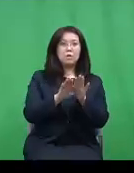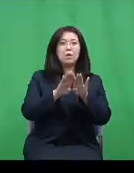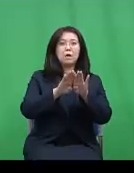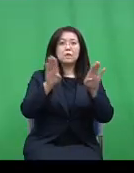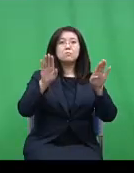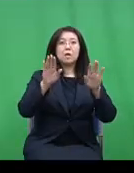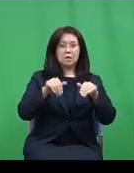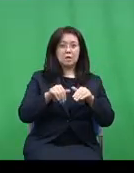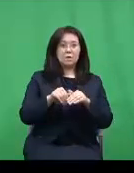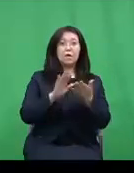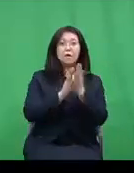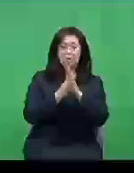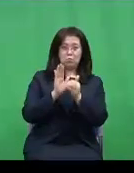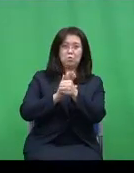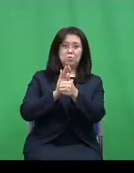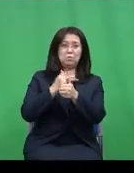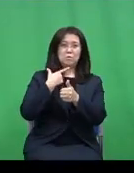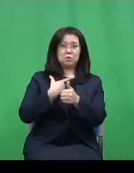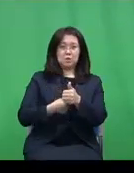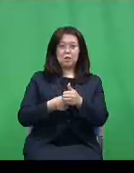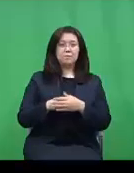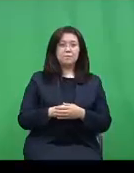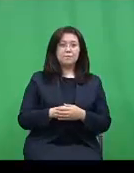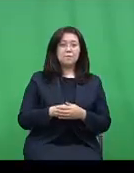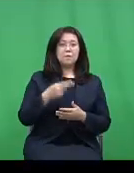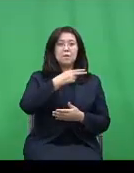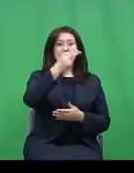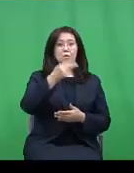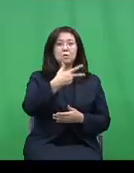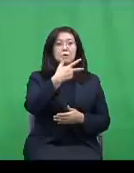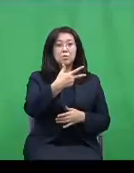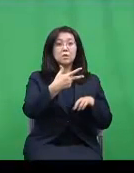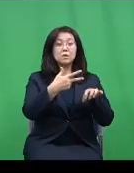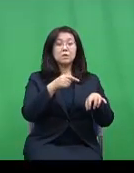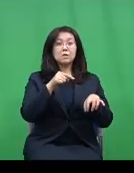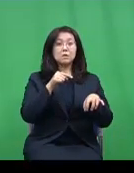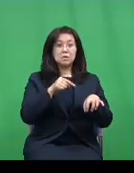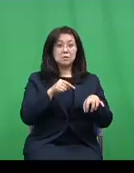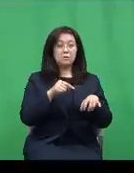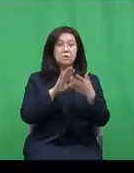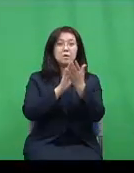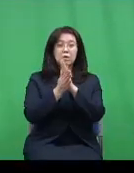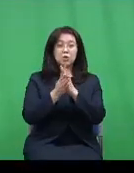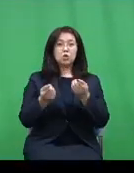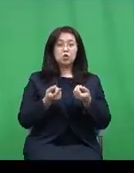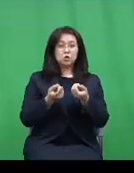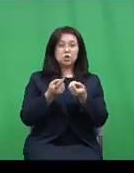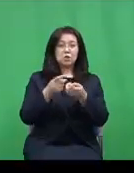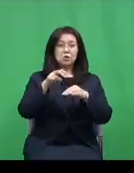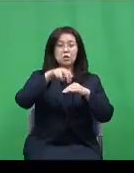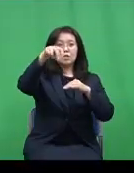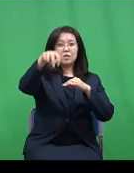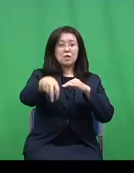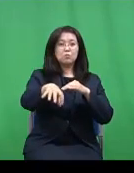から富山市会場については、今の県のスキージャンプ場に積雪が10センチぐ